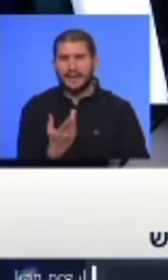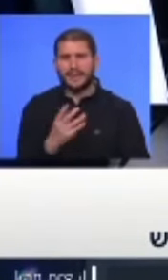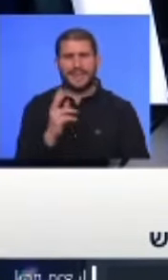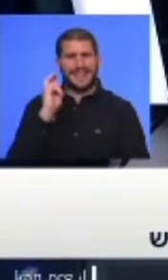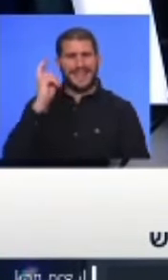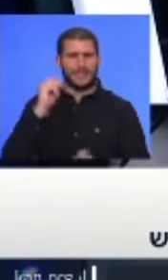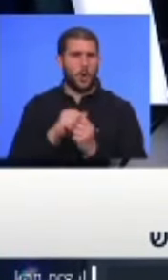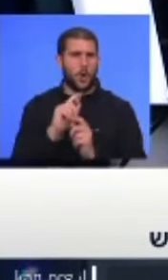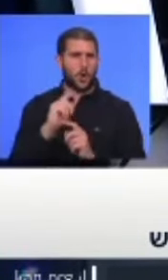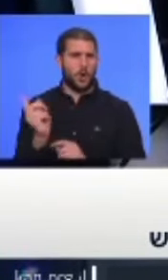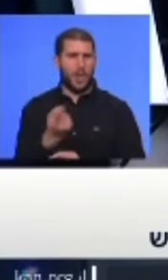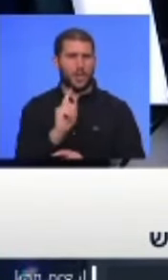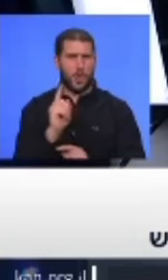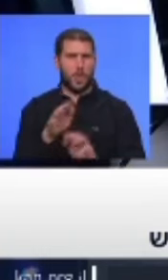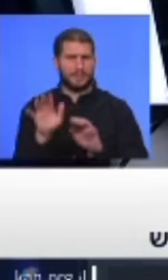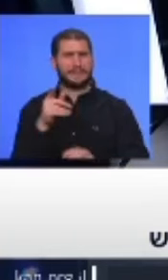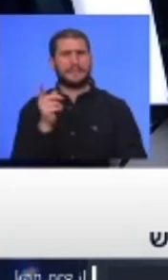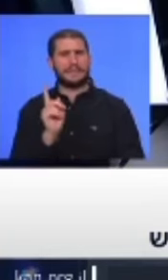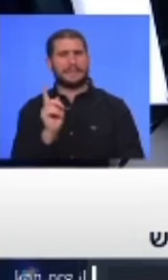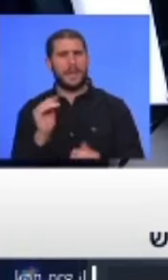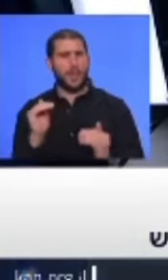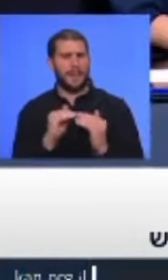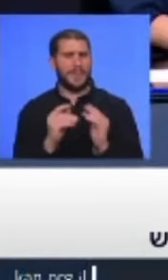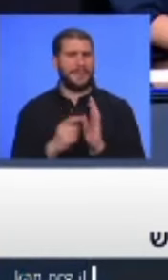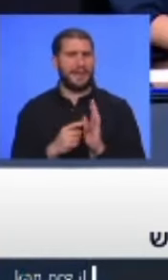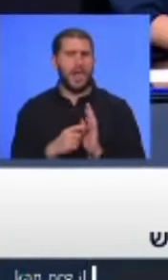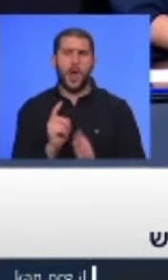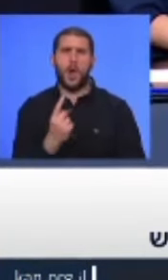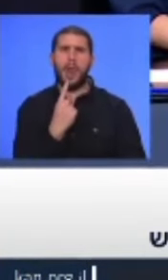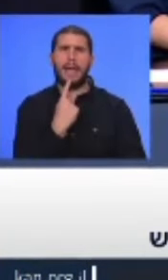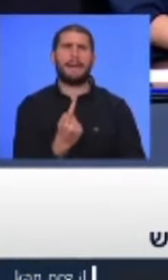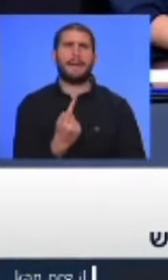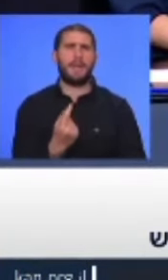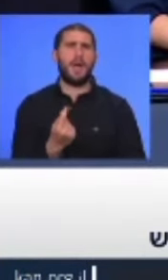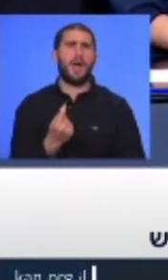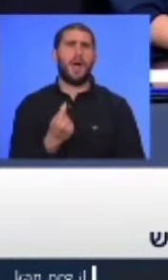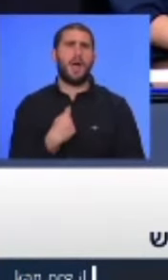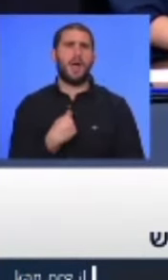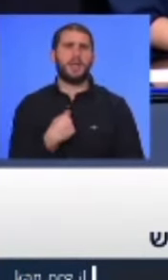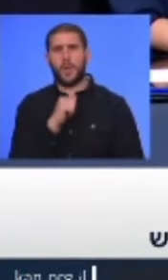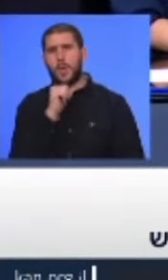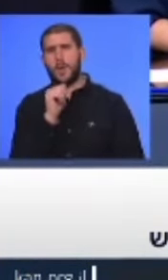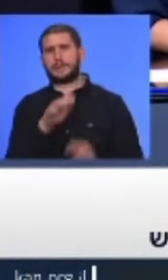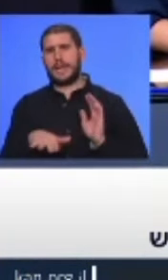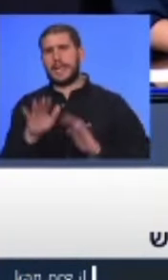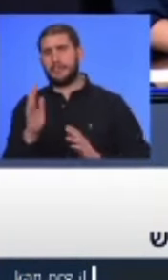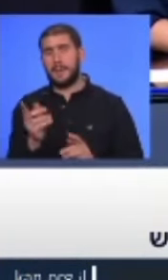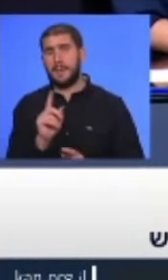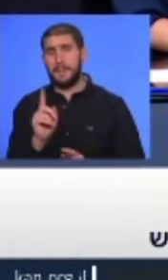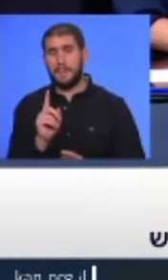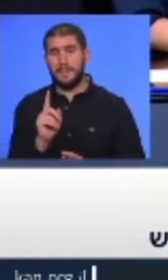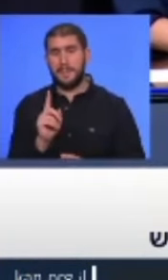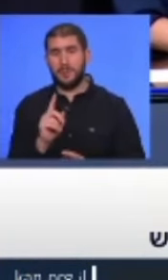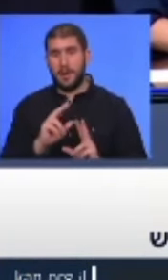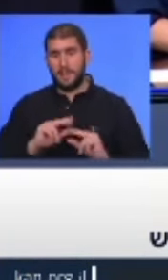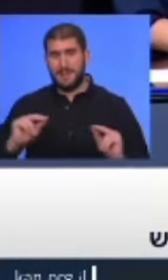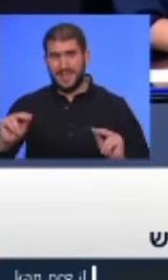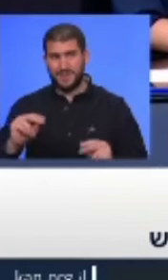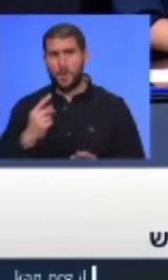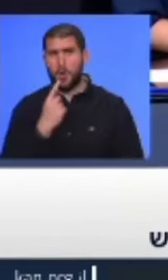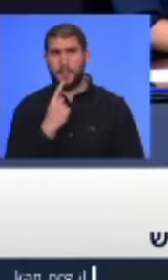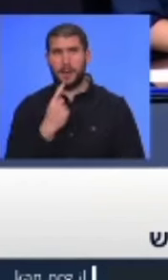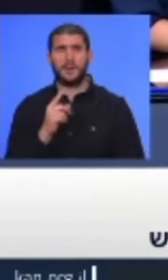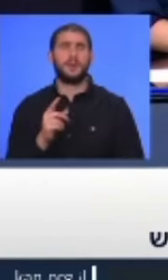אחד שלא מצביע, להגיד, זה לא עומד בעילה. לא להגיד, אני לא רוצה להצביע. הרי מישהו פה מדליף את הדבר הזה, אומר מאחורי